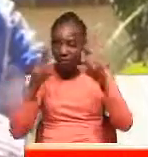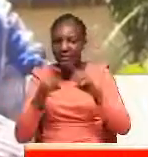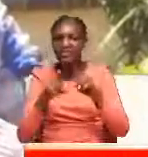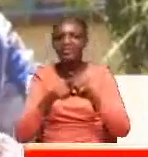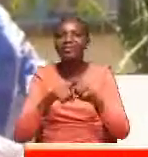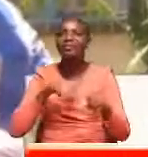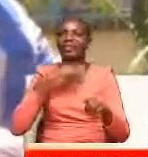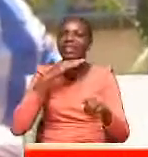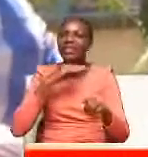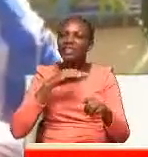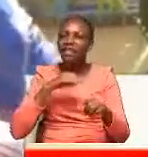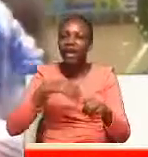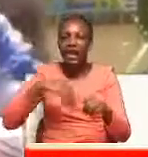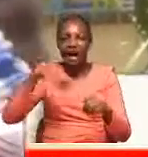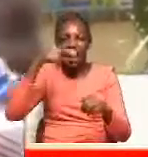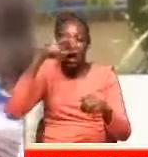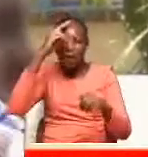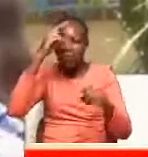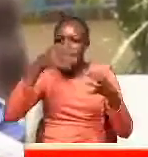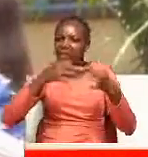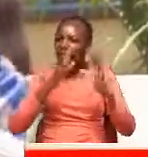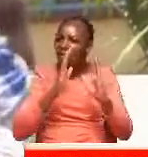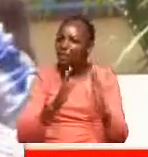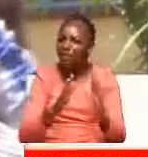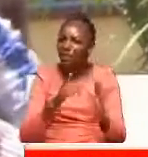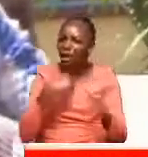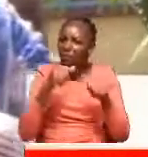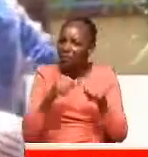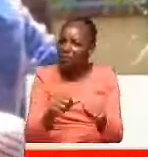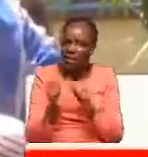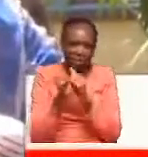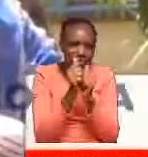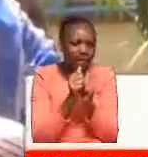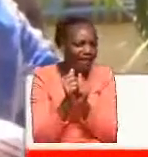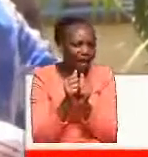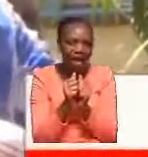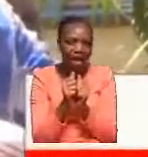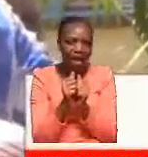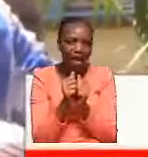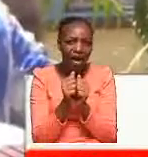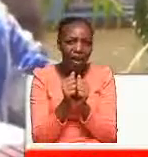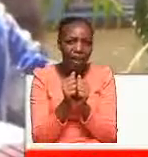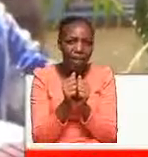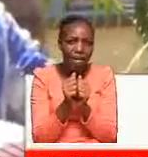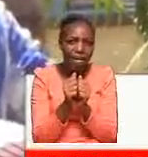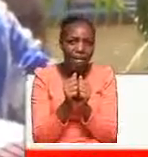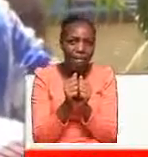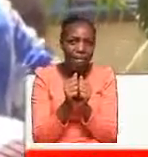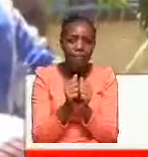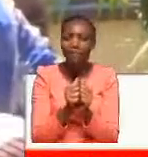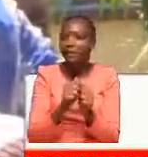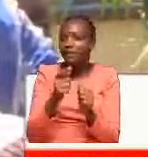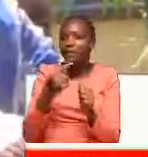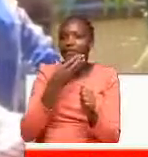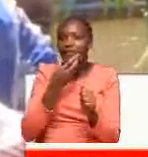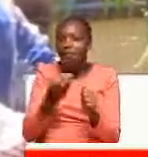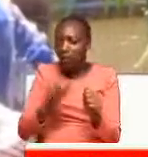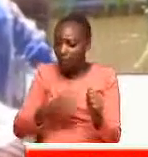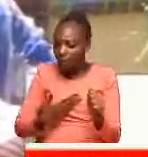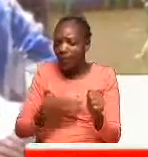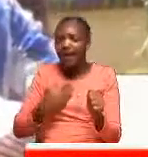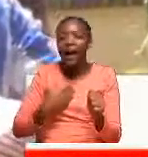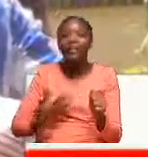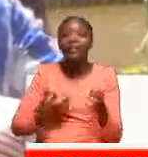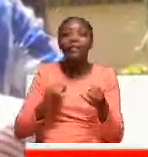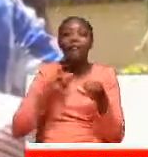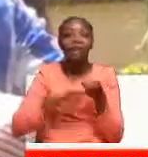mwenzao ambaye amekaa nao, ameidwa na mwenzake kutoka hapa, ako na pipi yake, wamekaa na yeye kufika